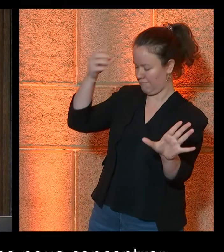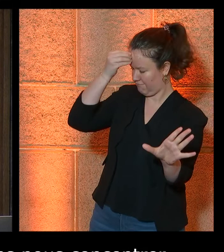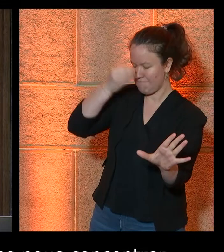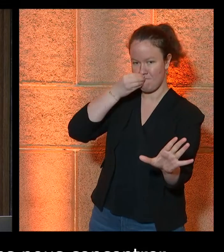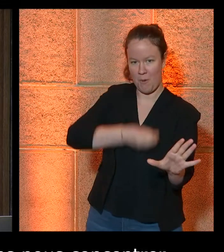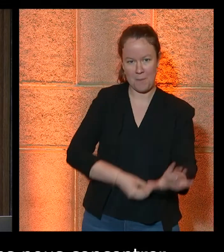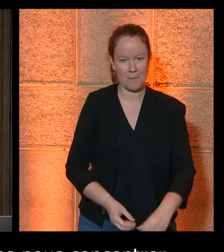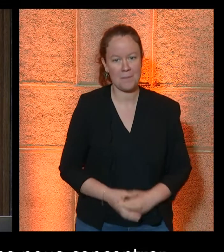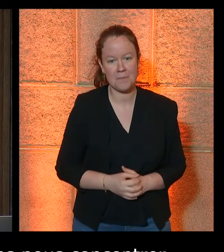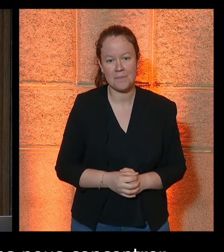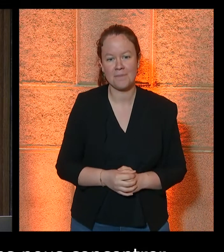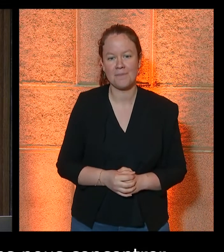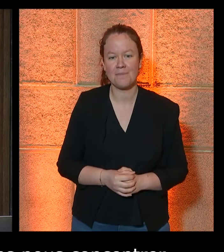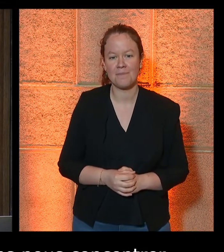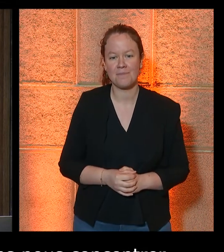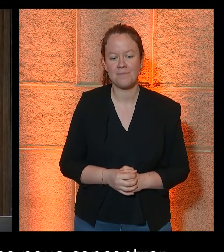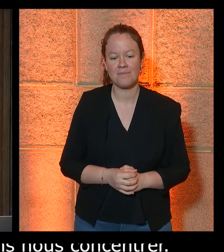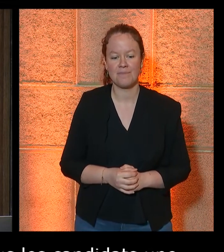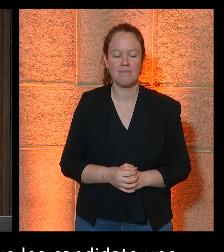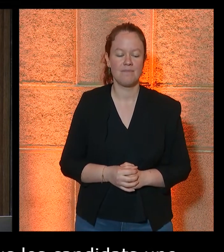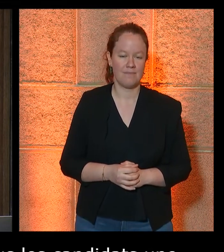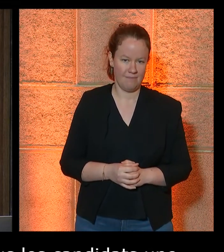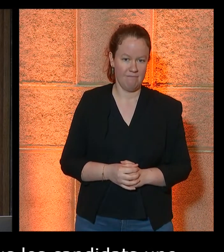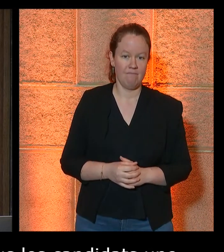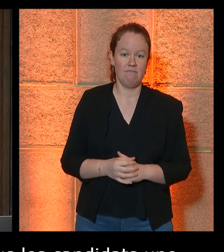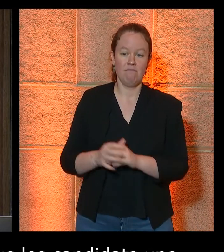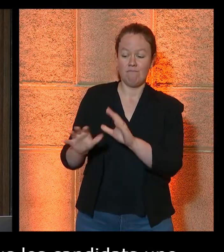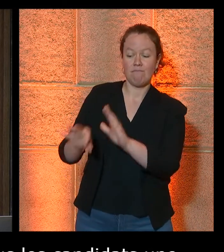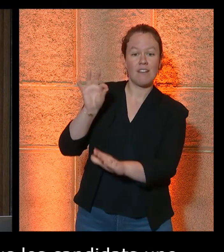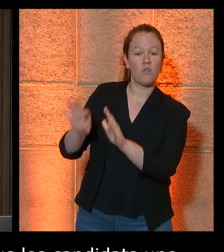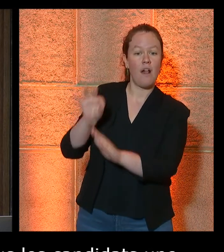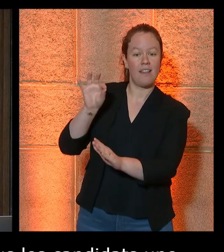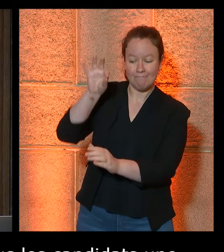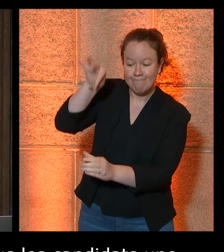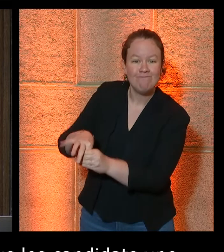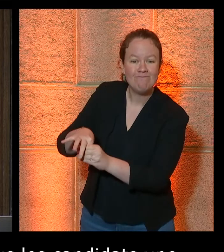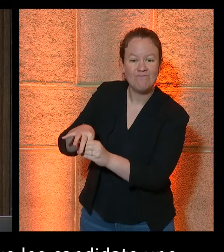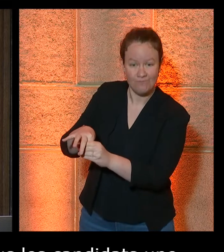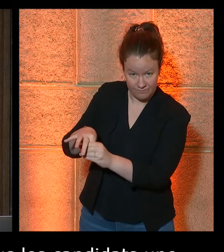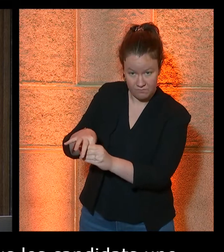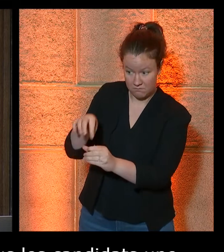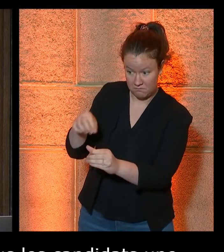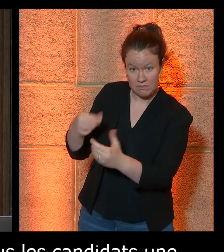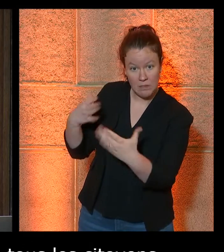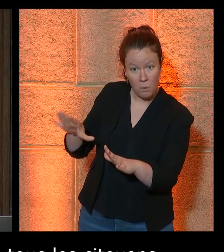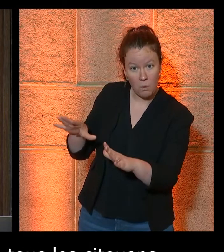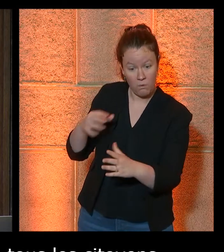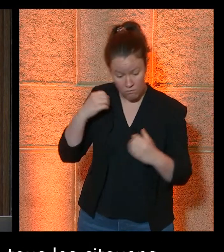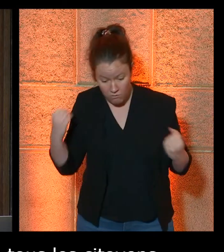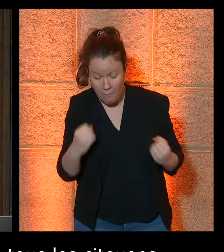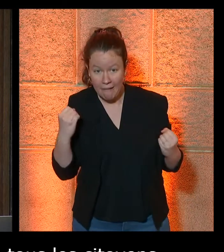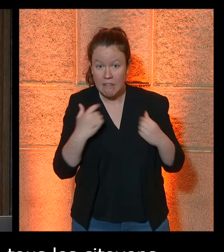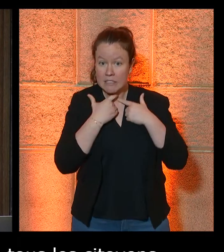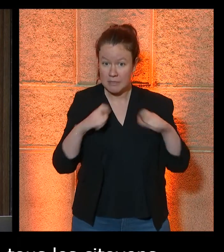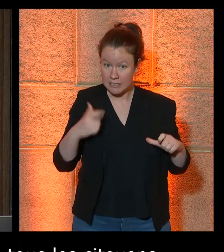possible. Le sujet de l'accessibilité électorale ne se limite pas à la seule question des campagnes, ni à ce que les